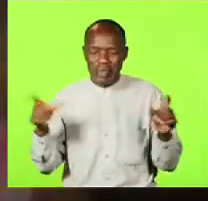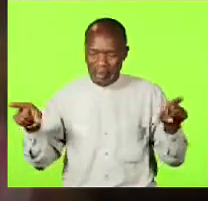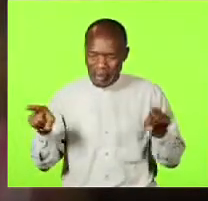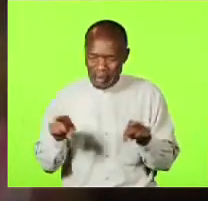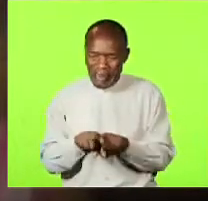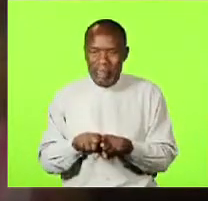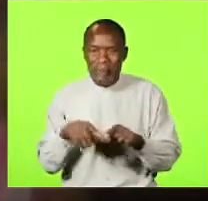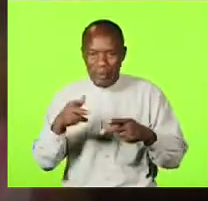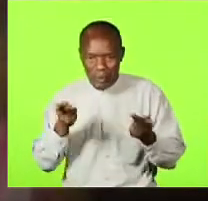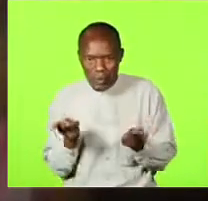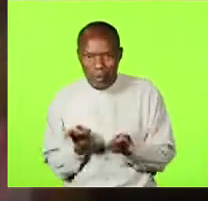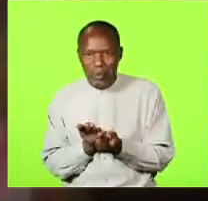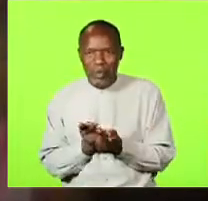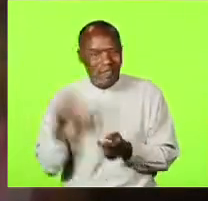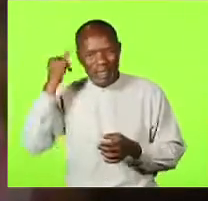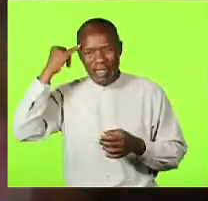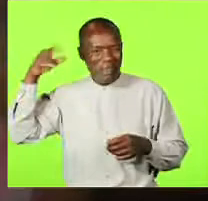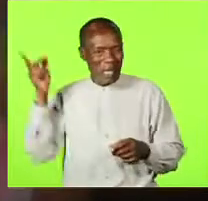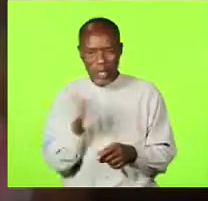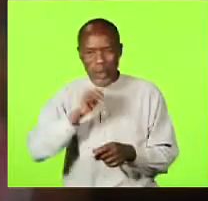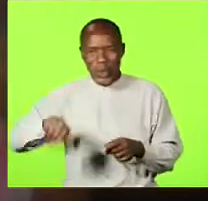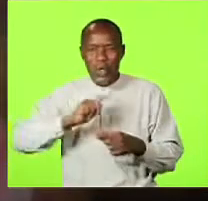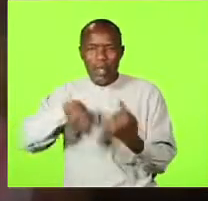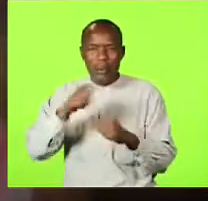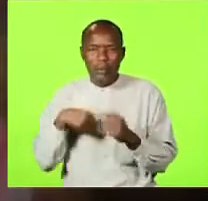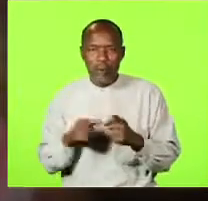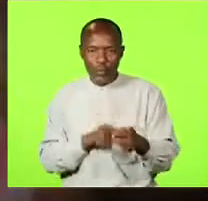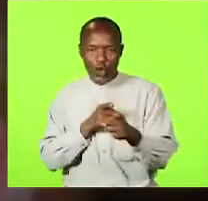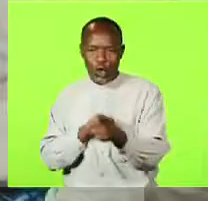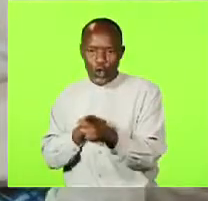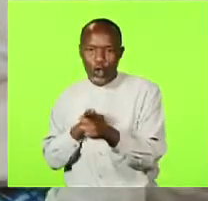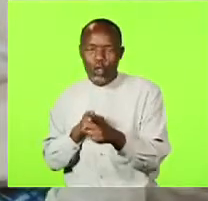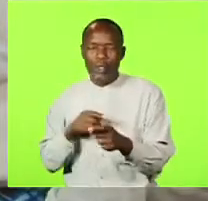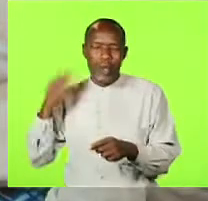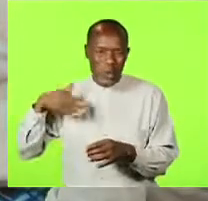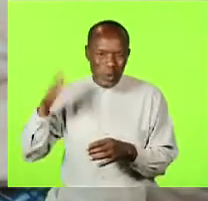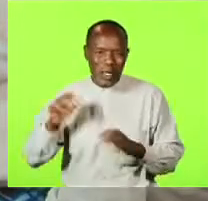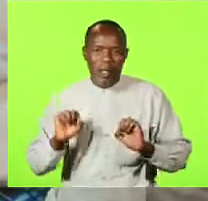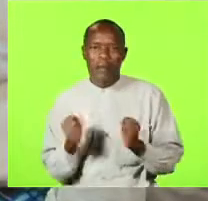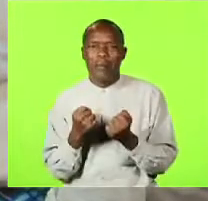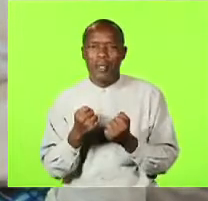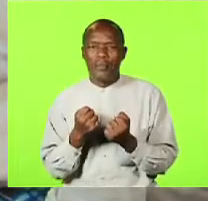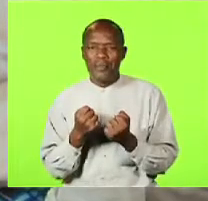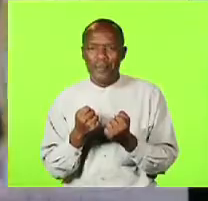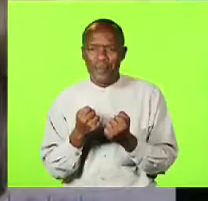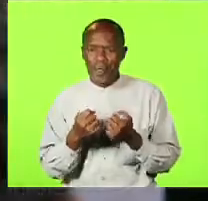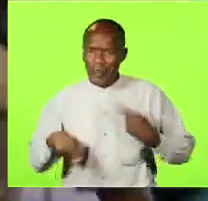And so you are talking about the whole, almost the whole population being traumatized.